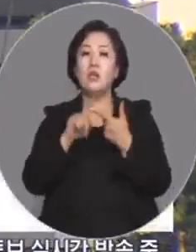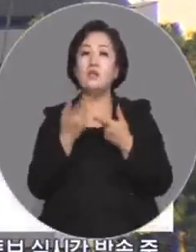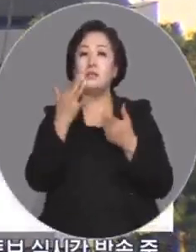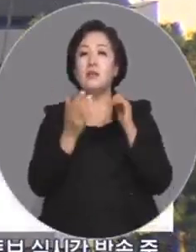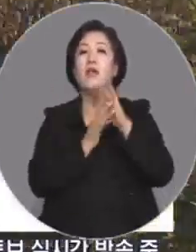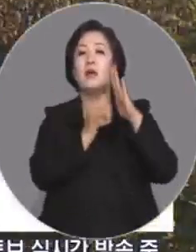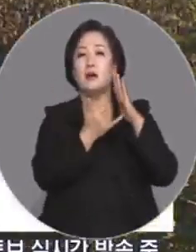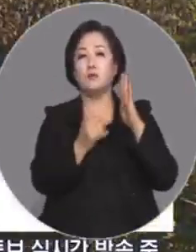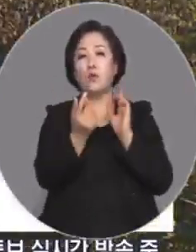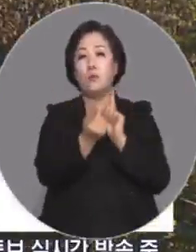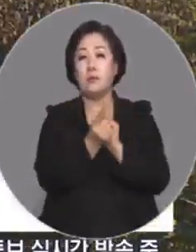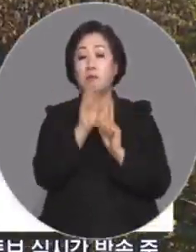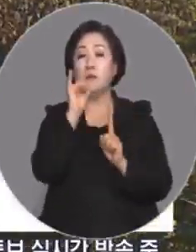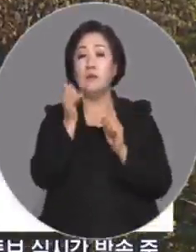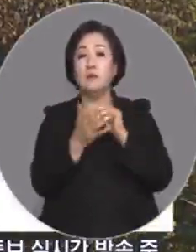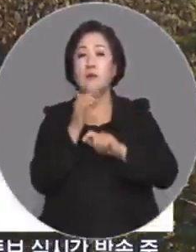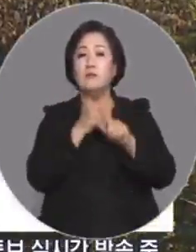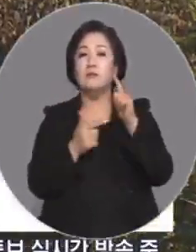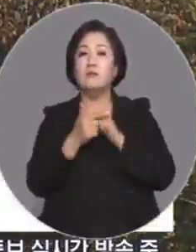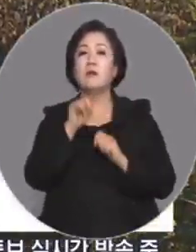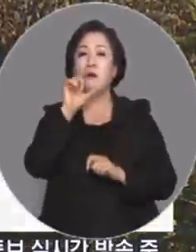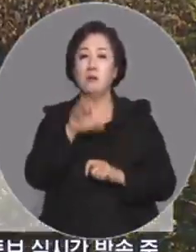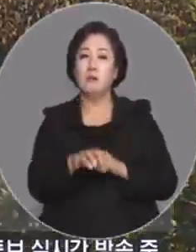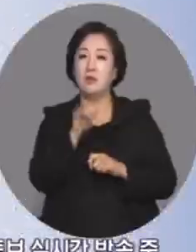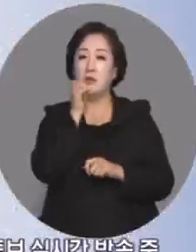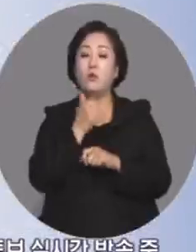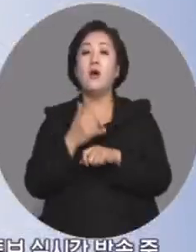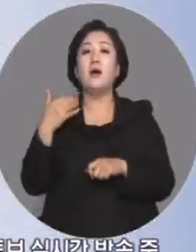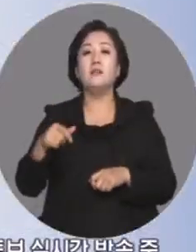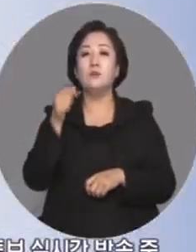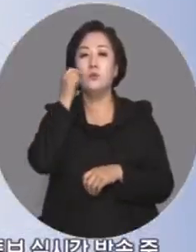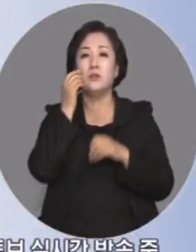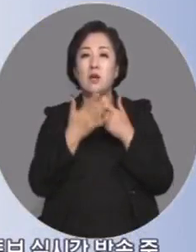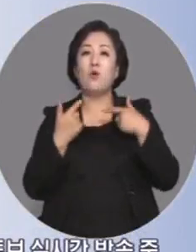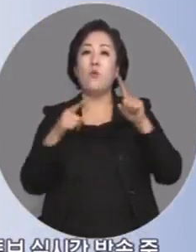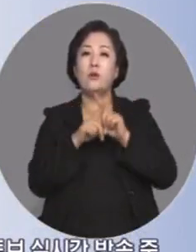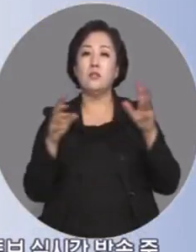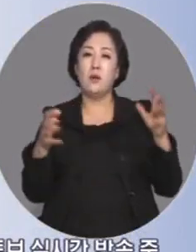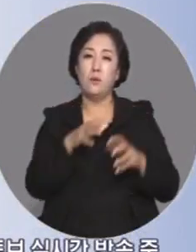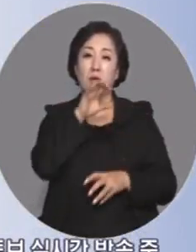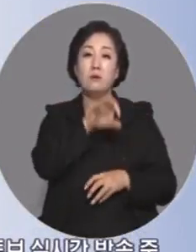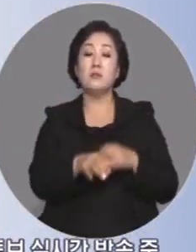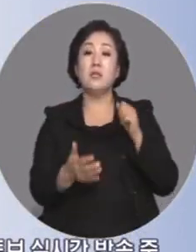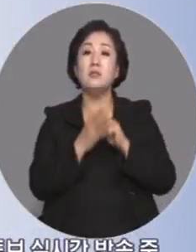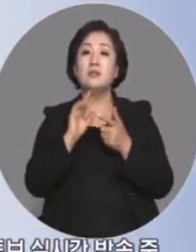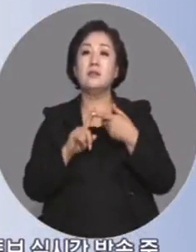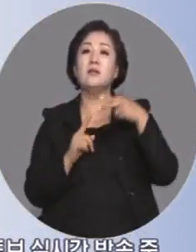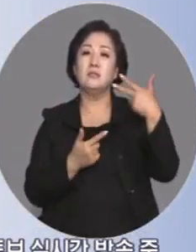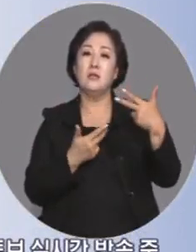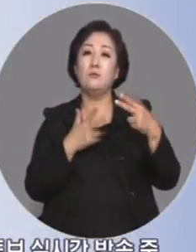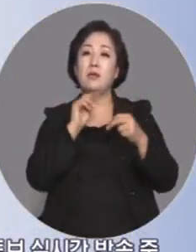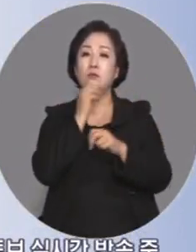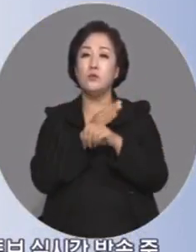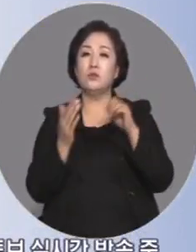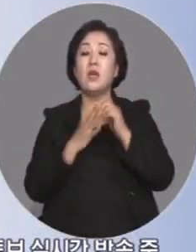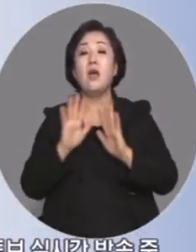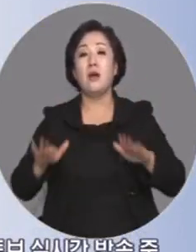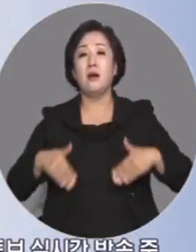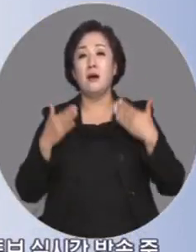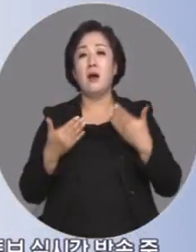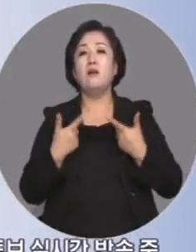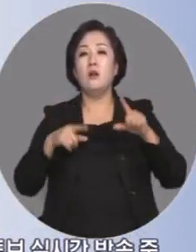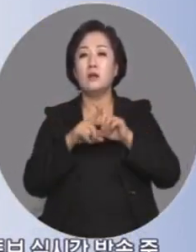가족 단위 관광객들이 머물 곳을 찾기 어렵습니다. 복합 웰컴센터 방문객 7만 명의 40%가 가을에 몰려